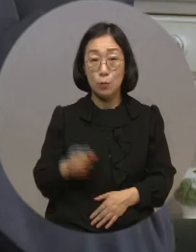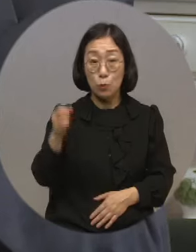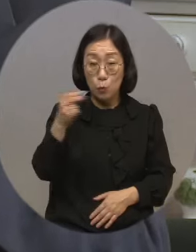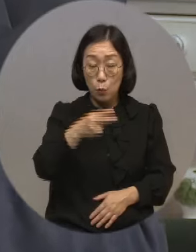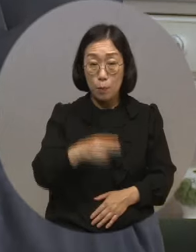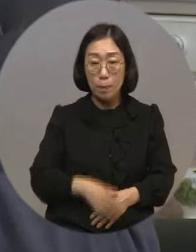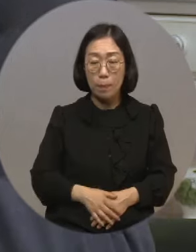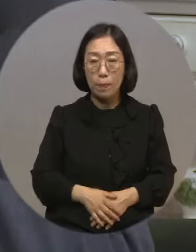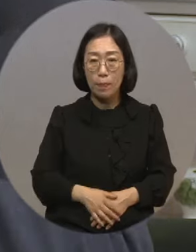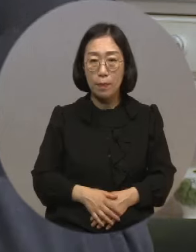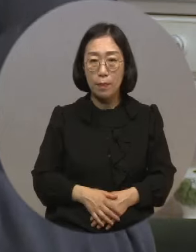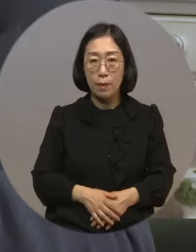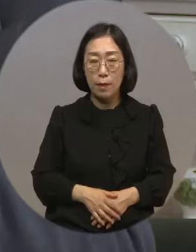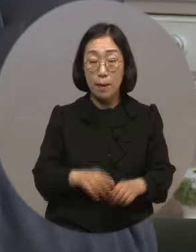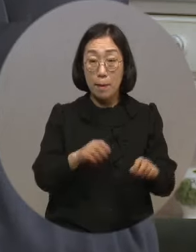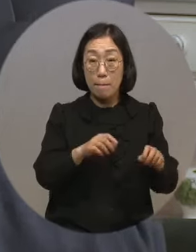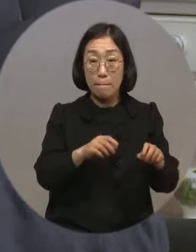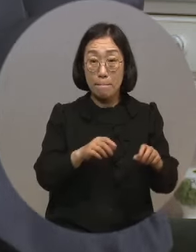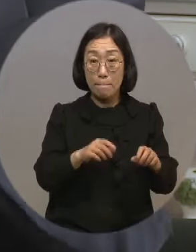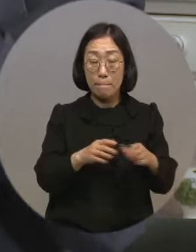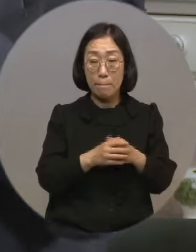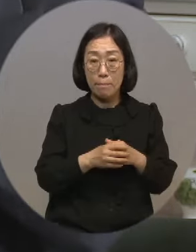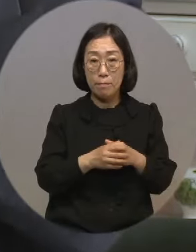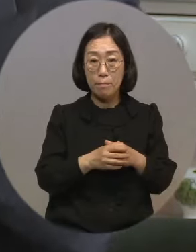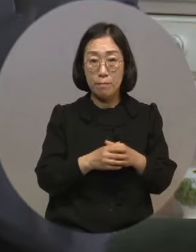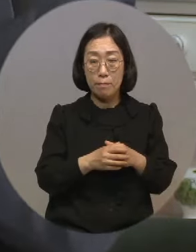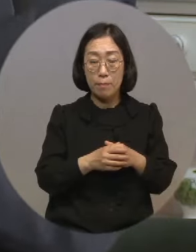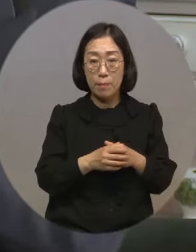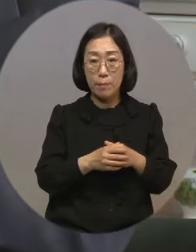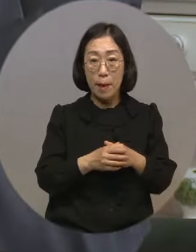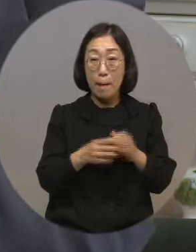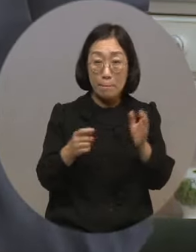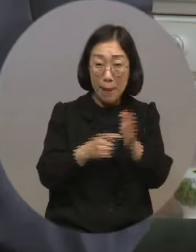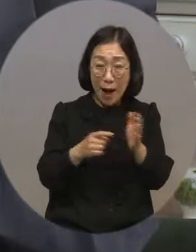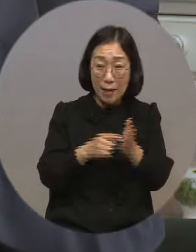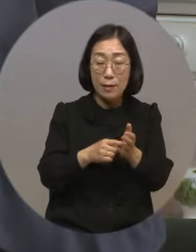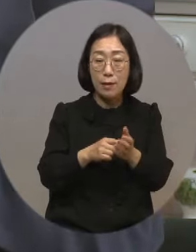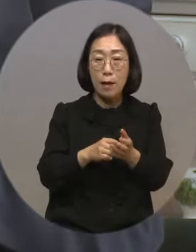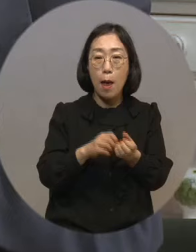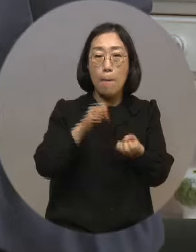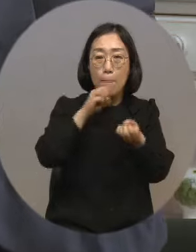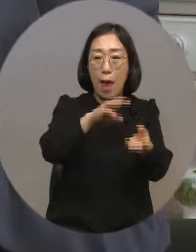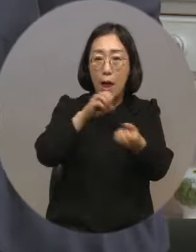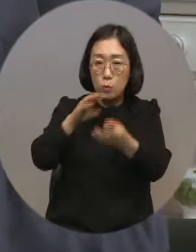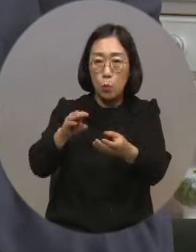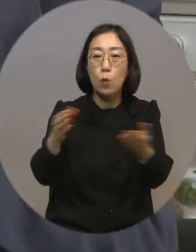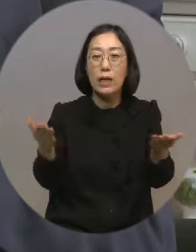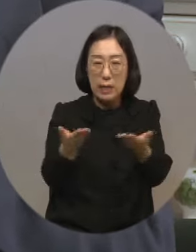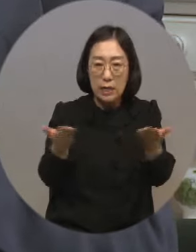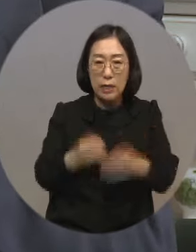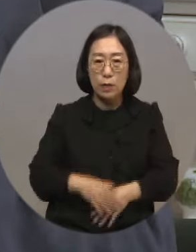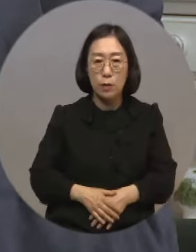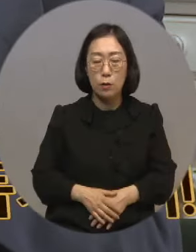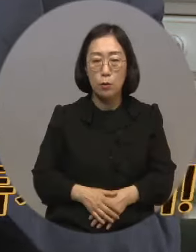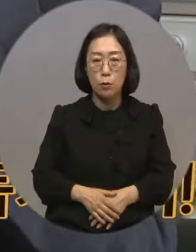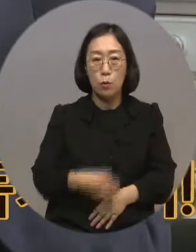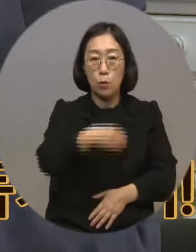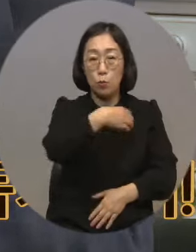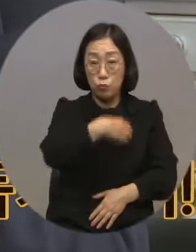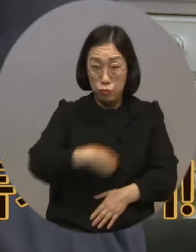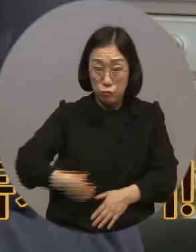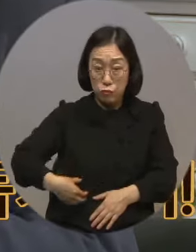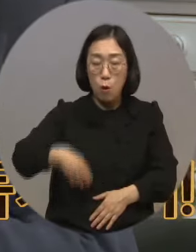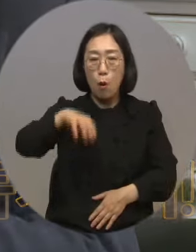당시 당일 배송 그렇죠. 그게 나올 때거든요. 그걸 또 택배를 하고 또 하나는 읍사무소에 가서